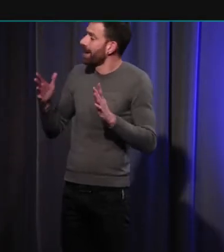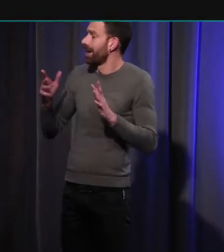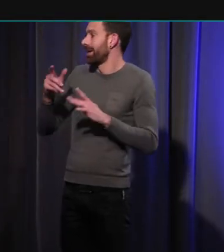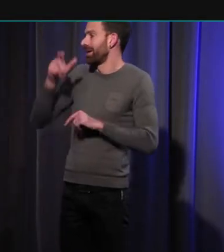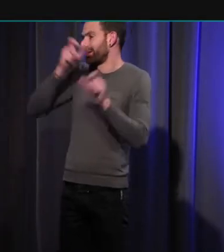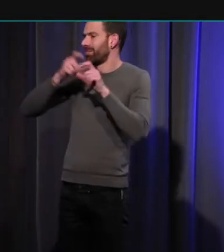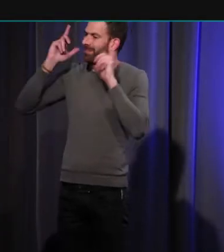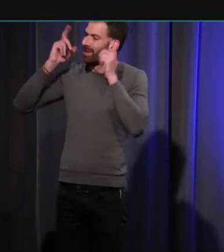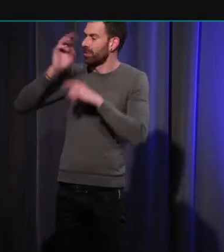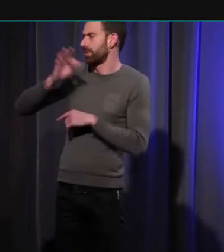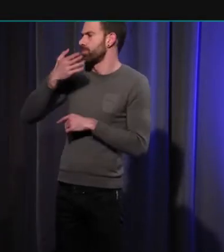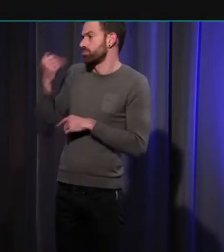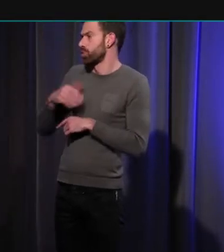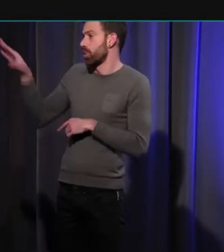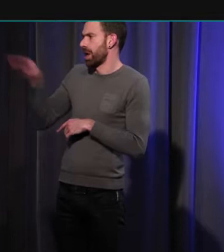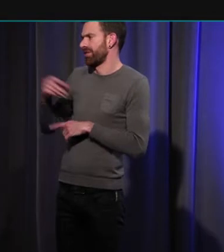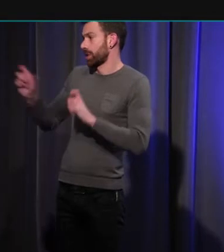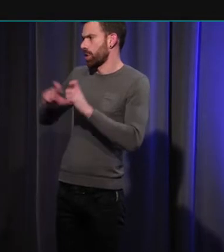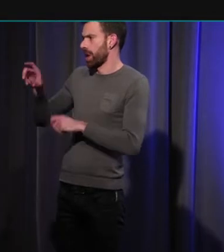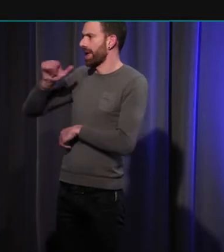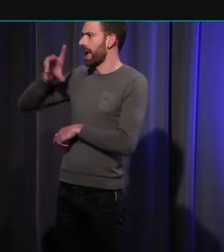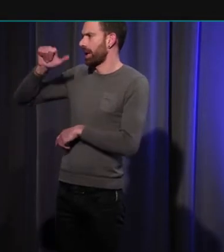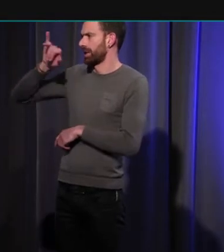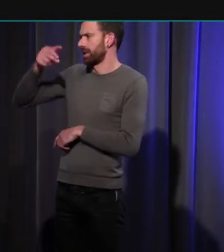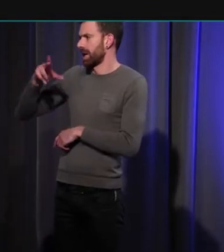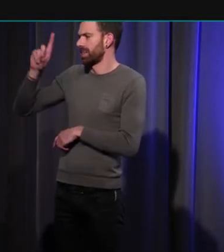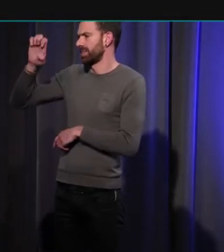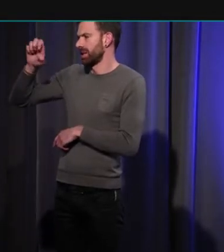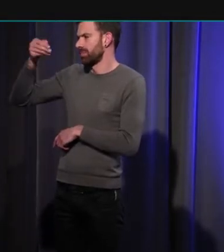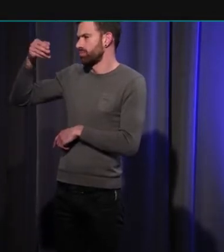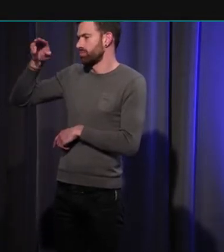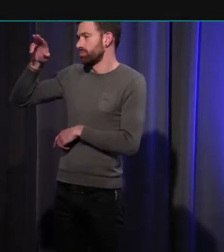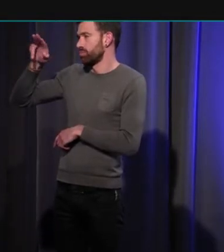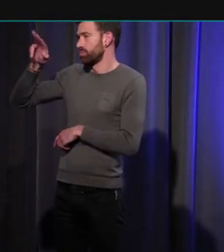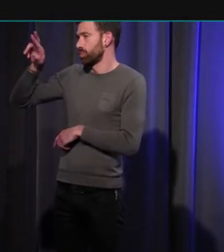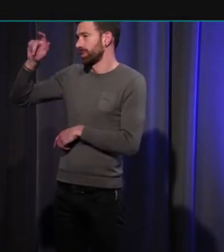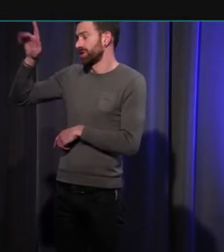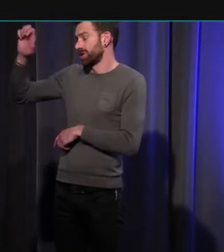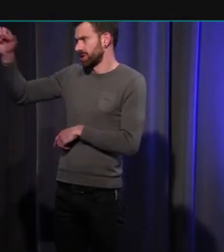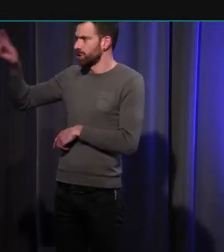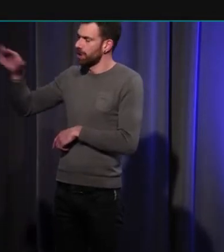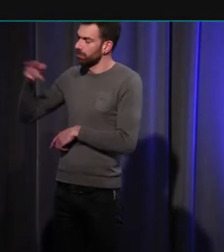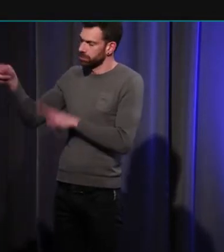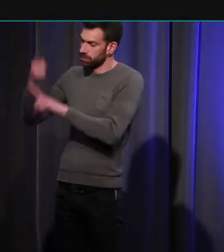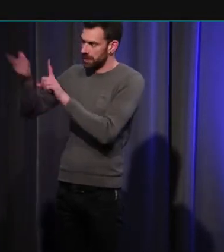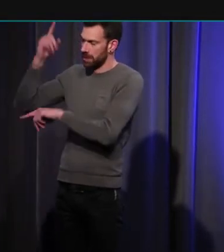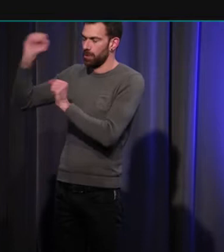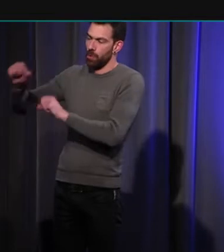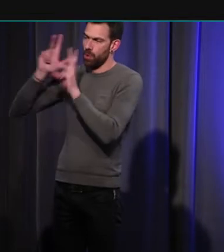collègue alain démurger qui est un grand spécialiste qui en parlera beaucoup mieux que moi et de façon beaucoup plus compétentes